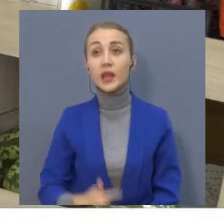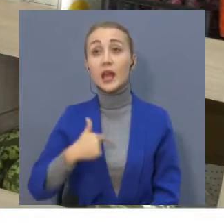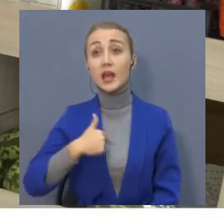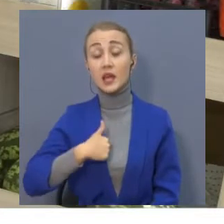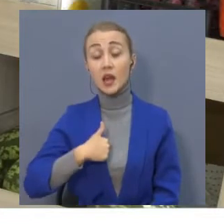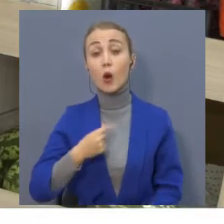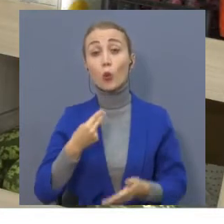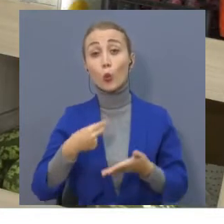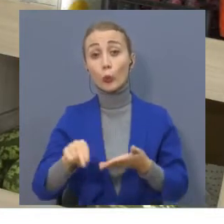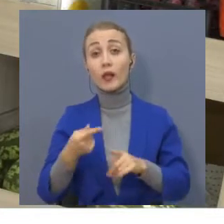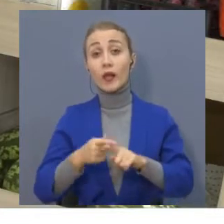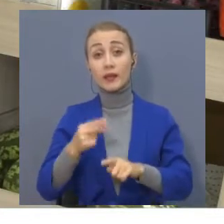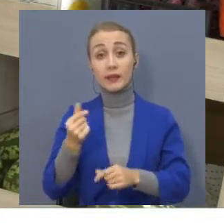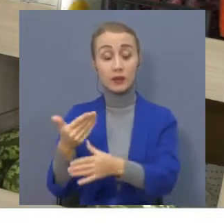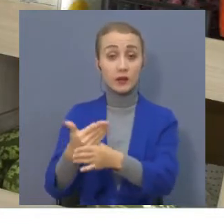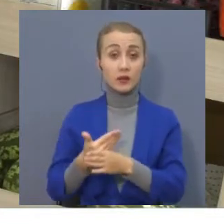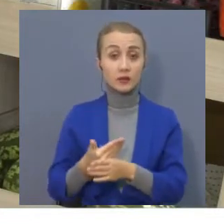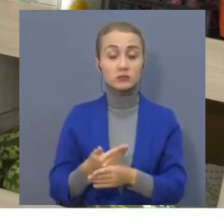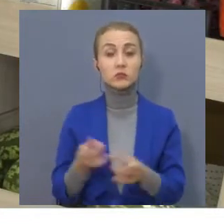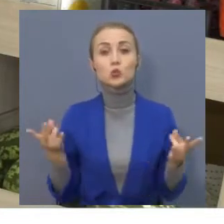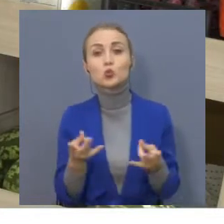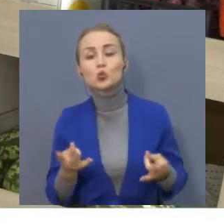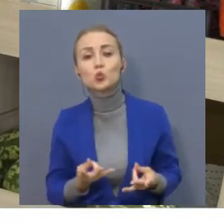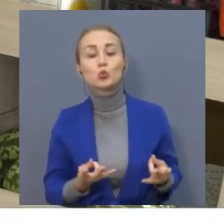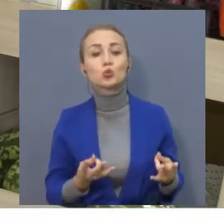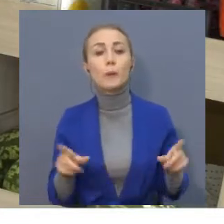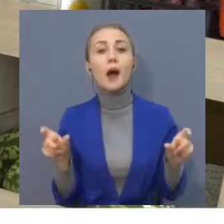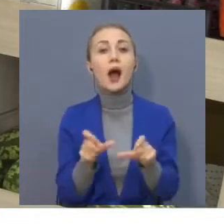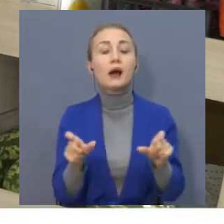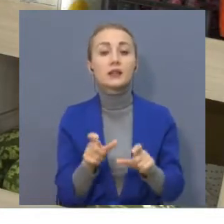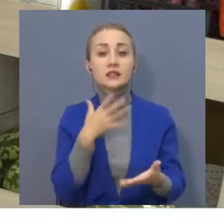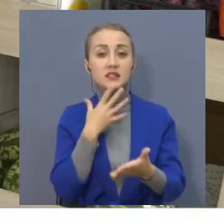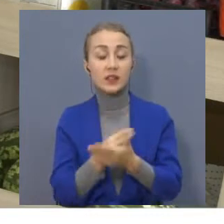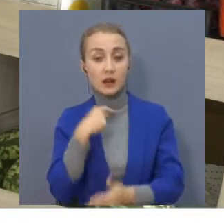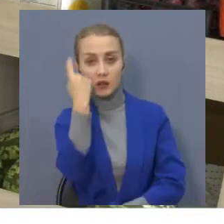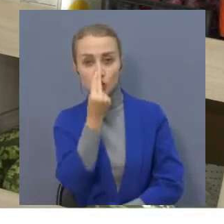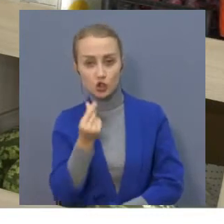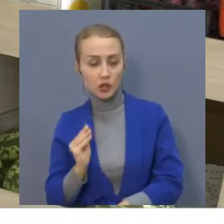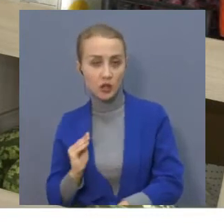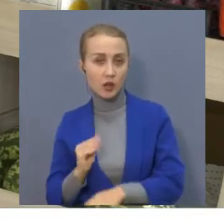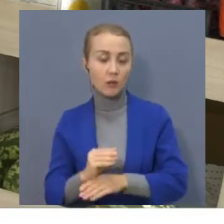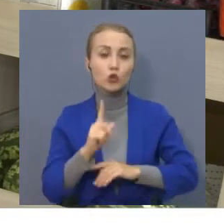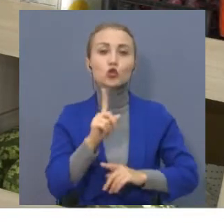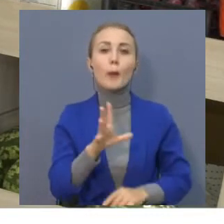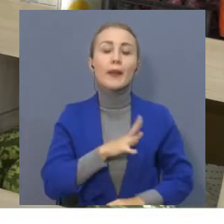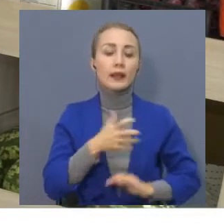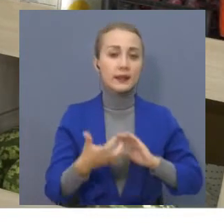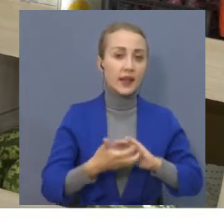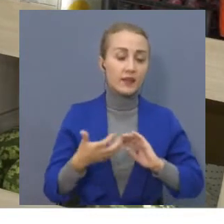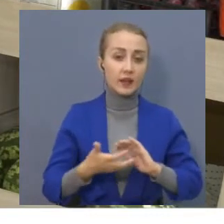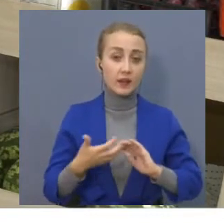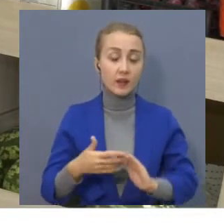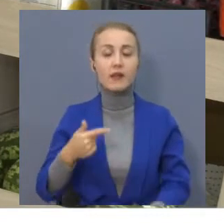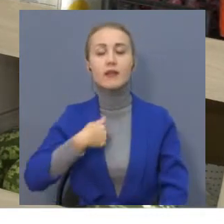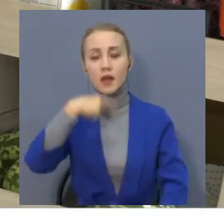құрал жабдықтарды, мына шкафтарды, стеллаждардың барлығын сол сумаға сатып алып, жетпегенін өзім қосып, осы күнде, осы